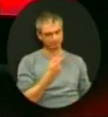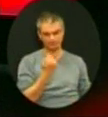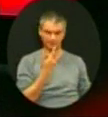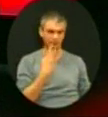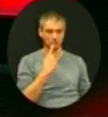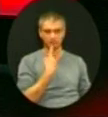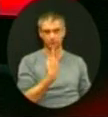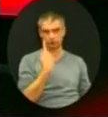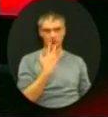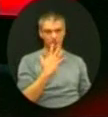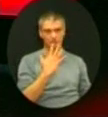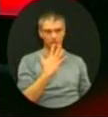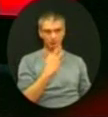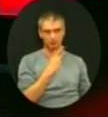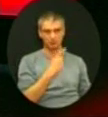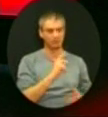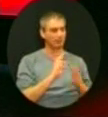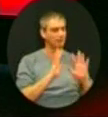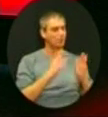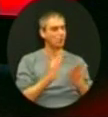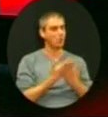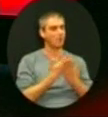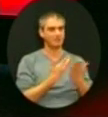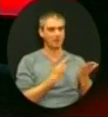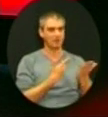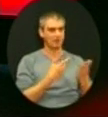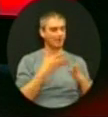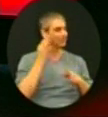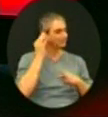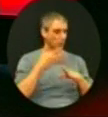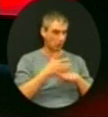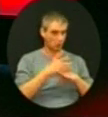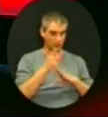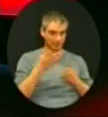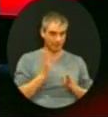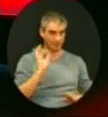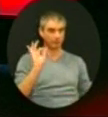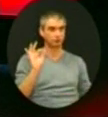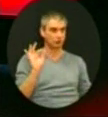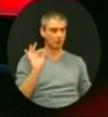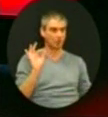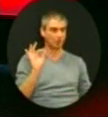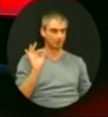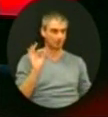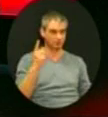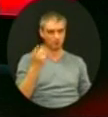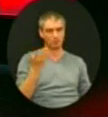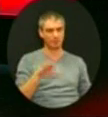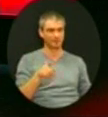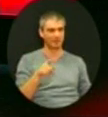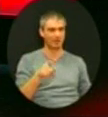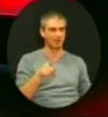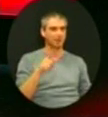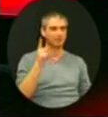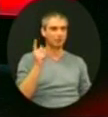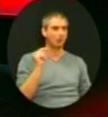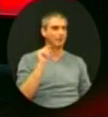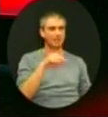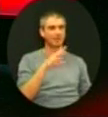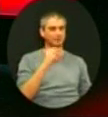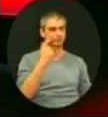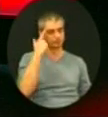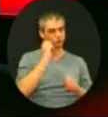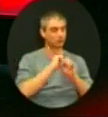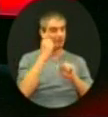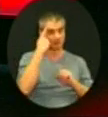יותר משנה בעובדה של כירורגית, שהבן שלה, בסופו של דבר הוא נפטר, אבל הוא הגיע עם